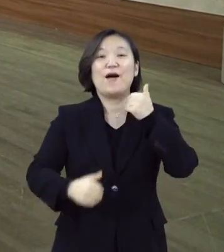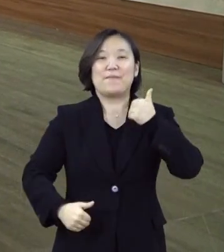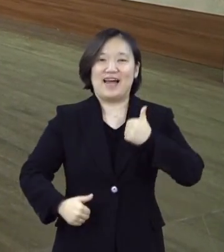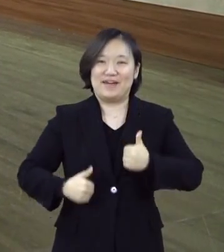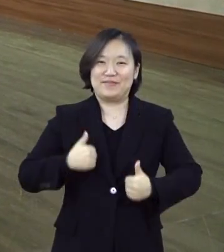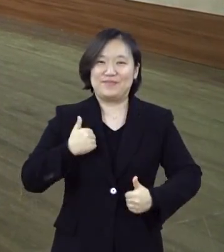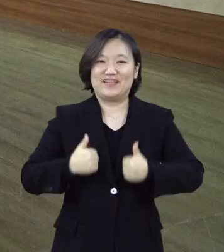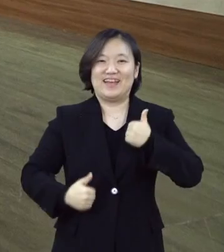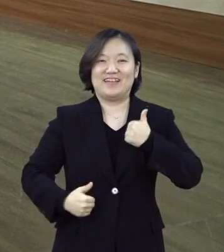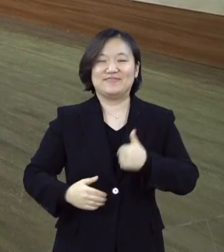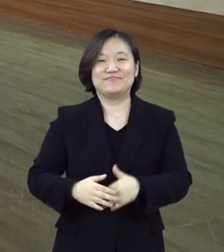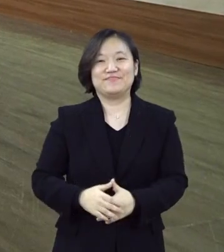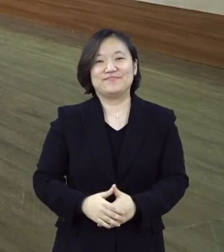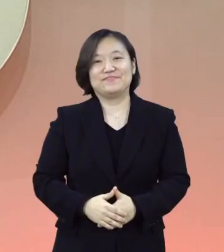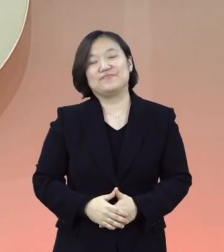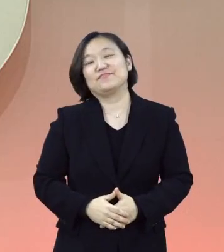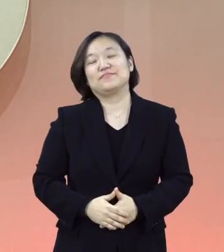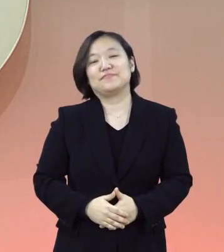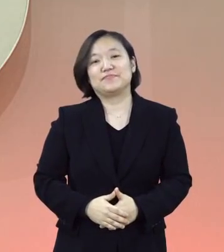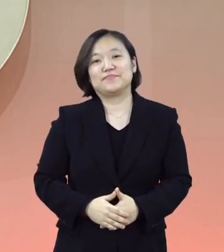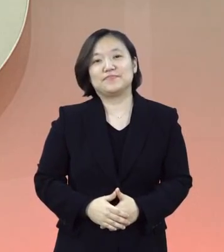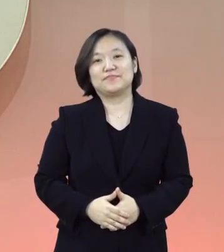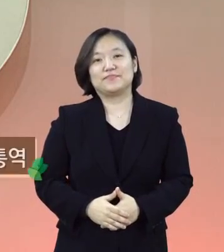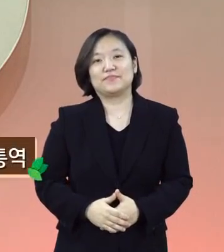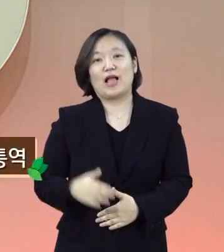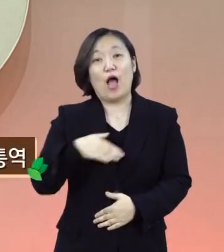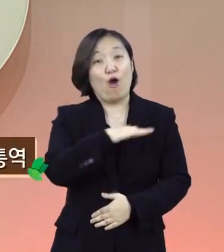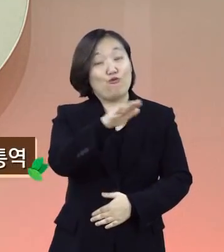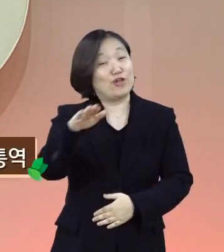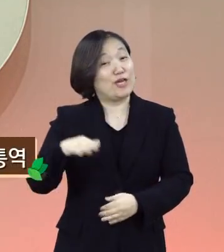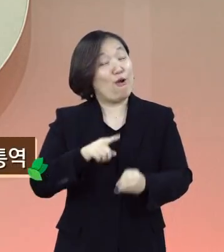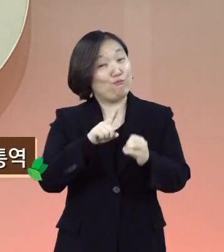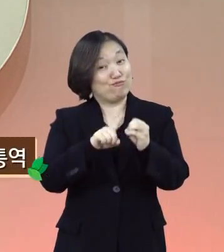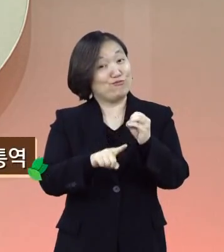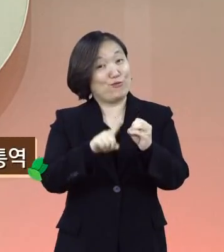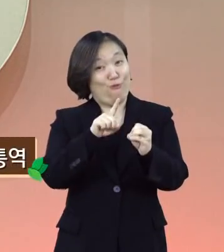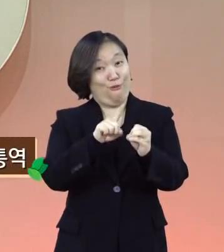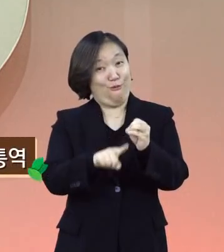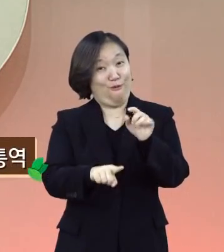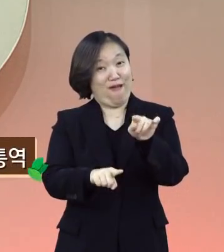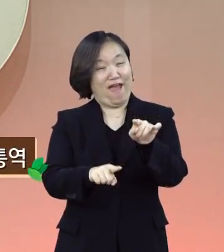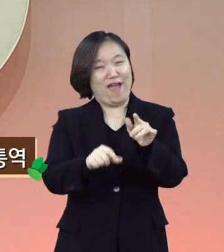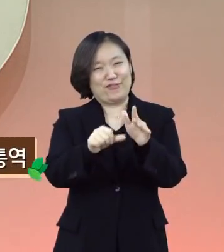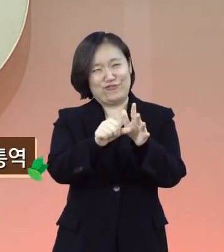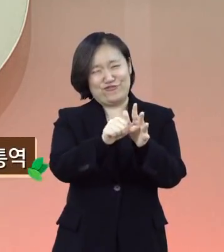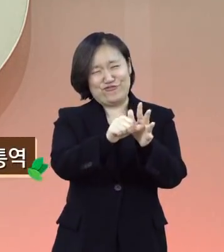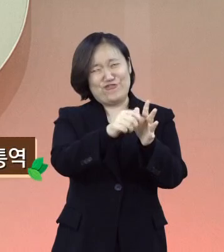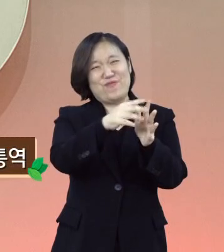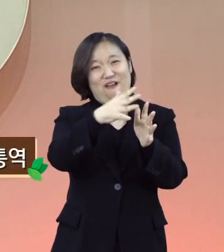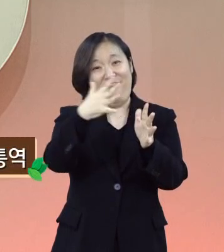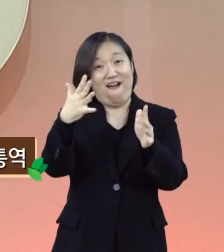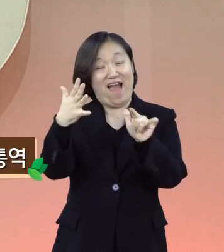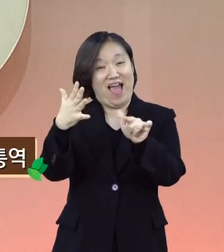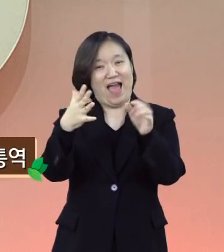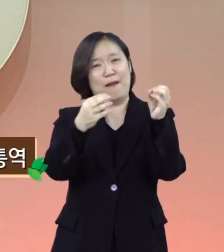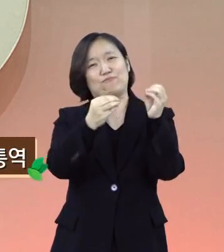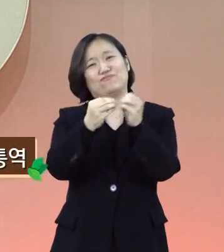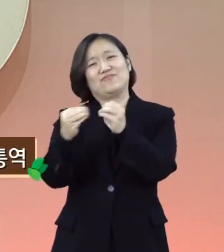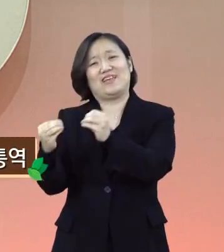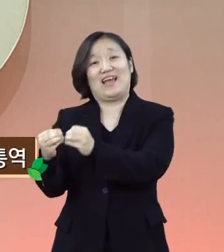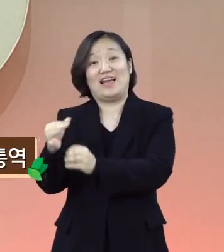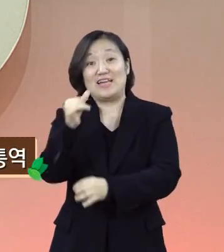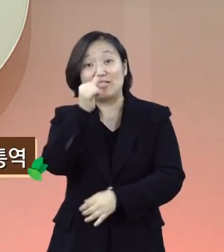되어서 반갑습니다. 우리 불교에 아주 유명한 말이